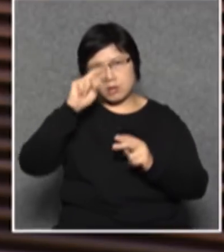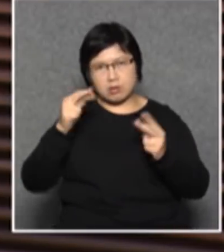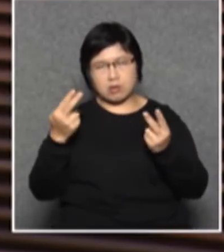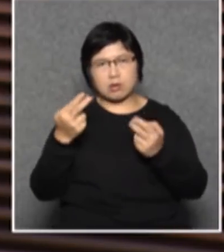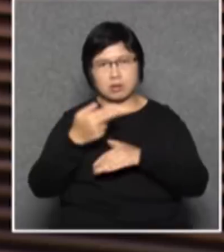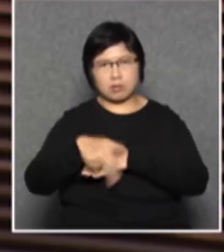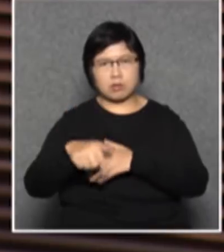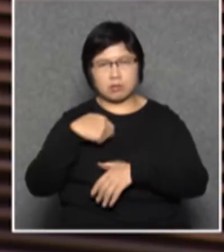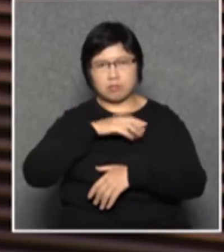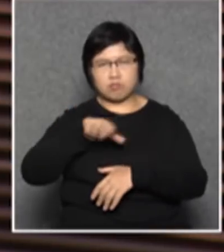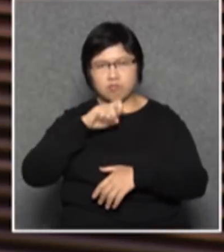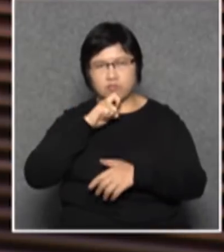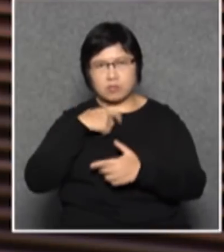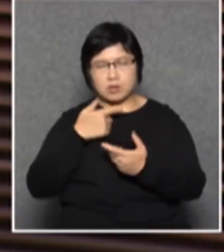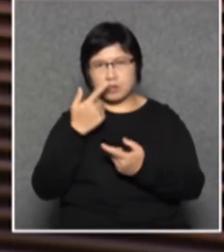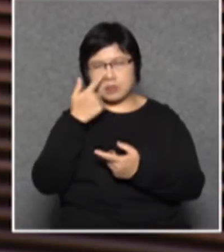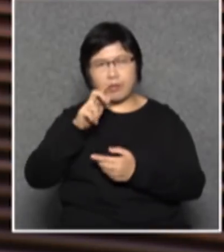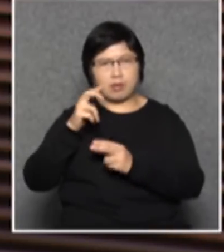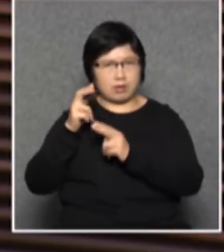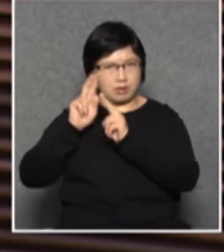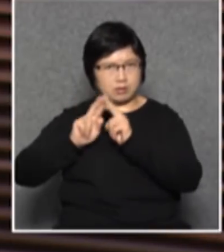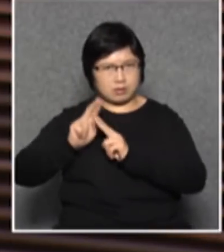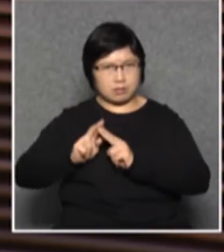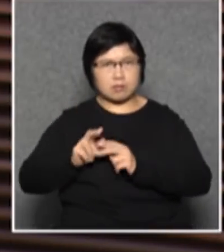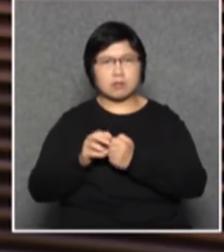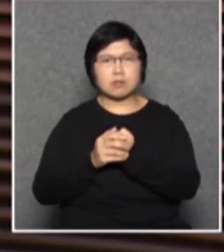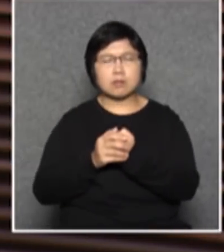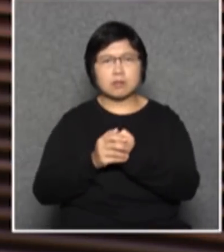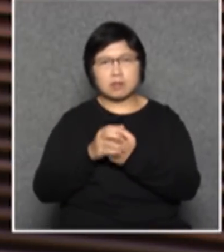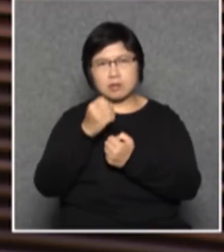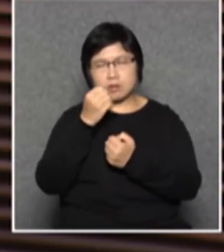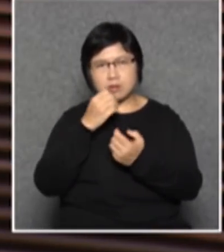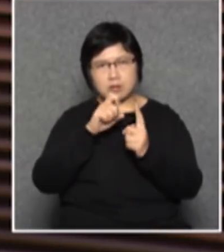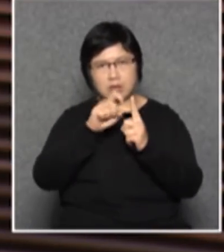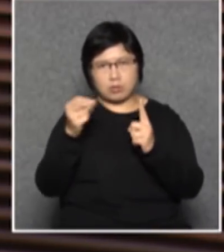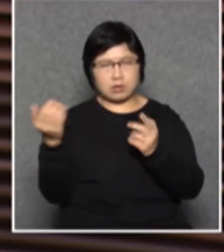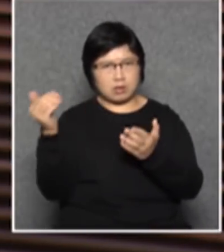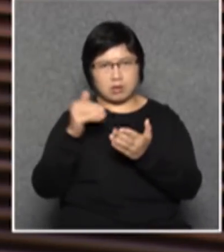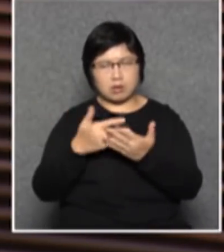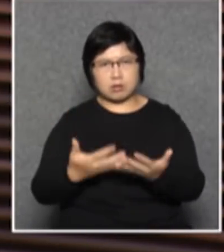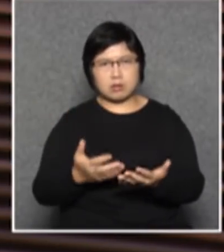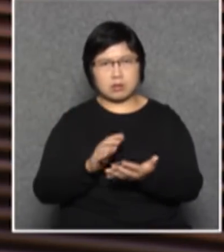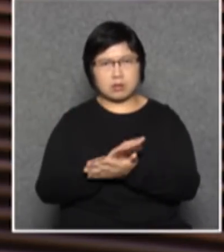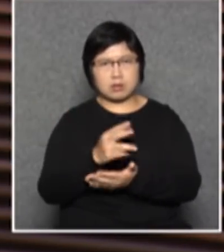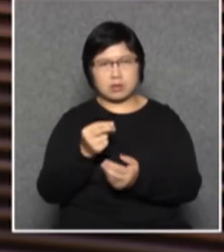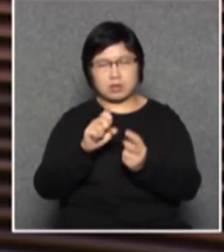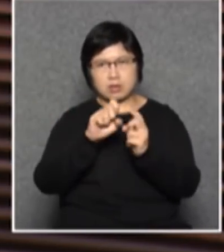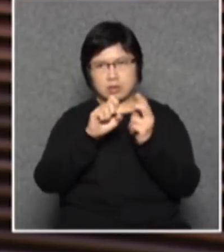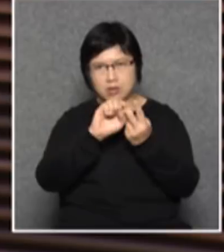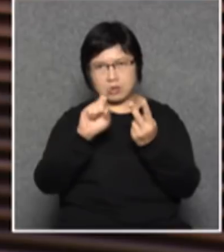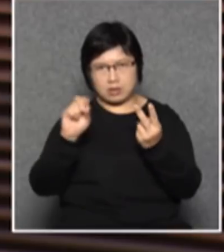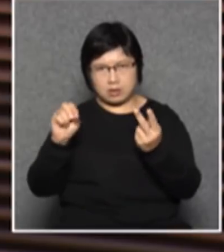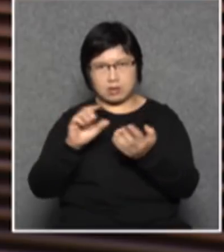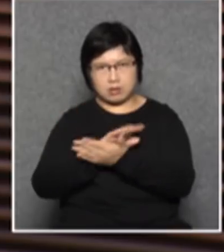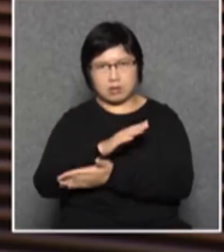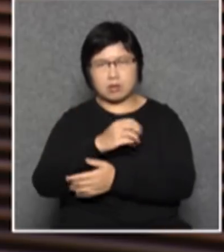我們將會一起創造歷史。在香港回歸後20年，即是2017年，市民可